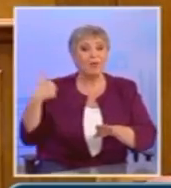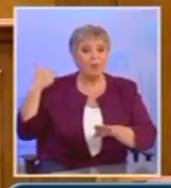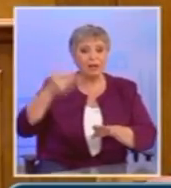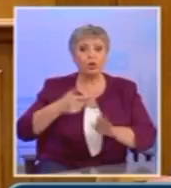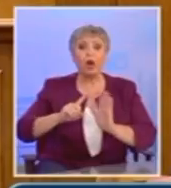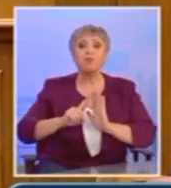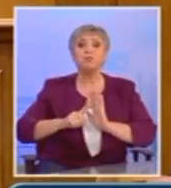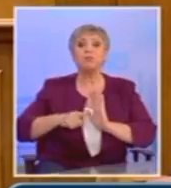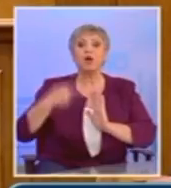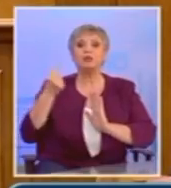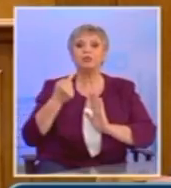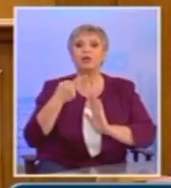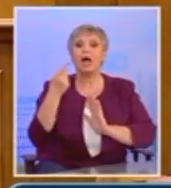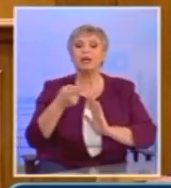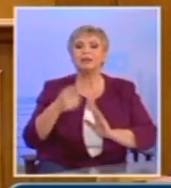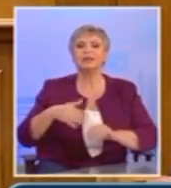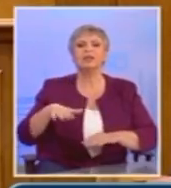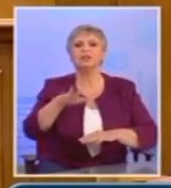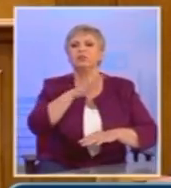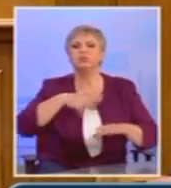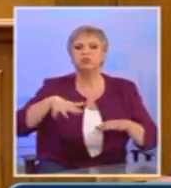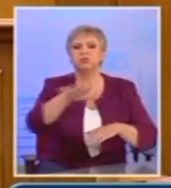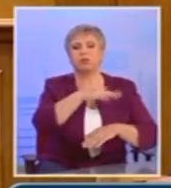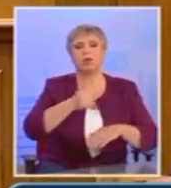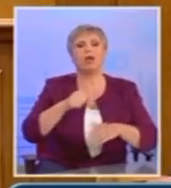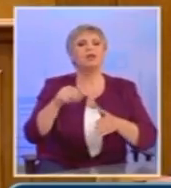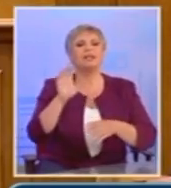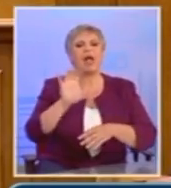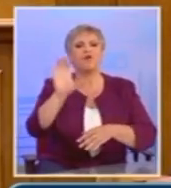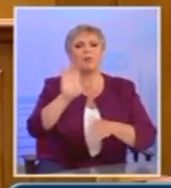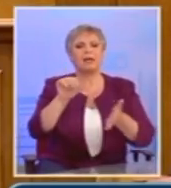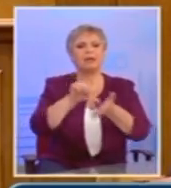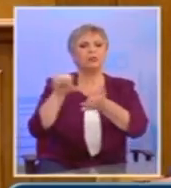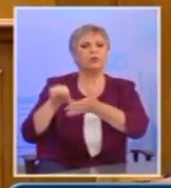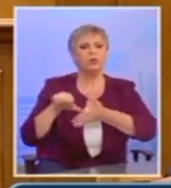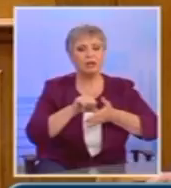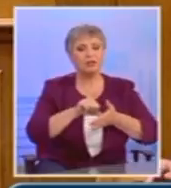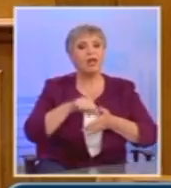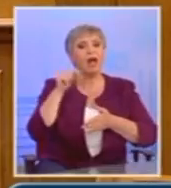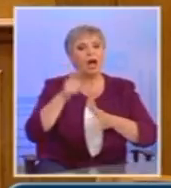αλληλεγγύης, πλατείες ευρωπαϊκών πόλεων να γεμίζουν με ελληνικές σημαίες.